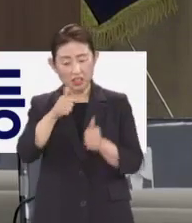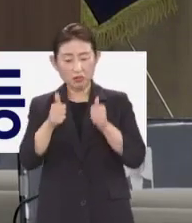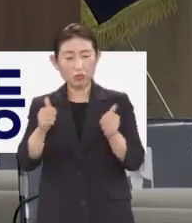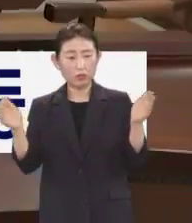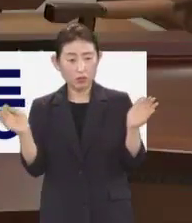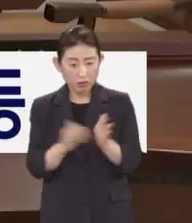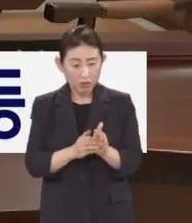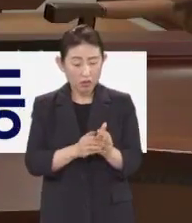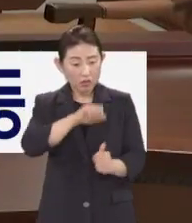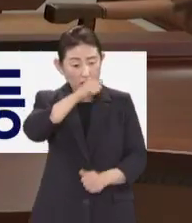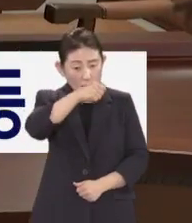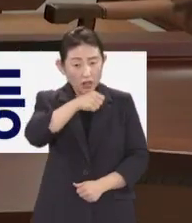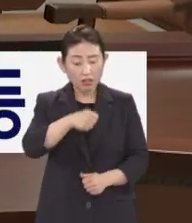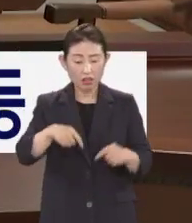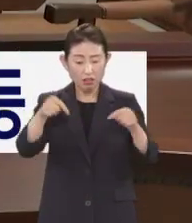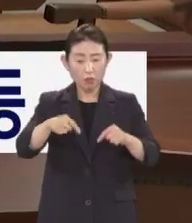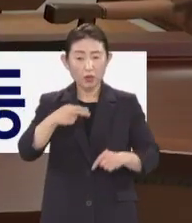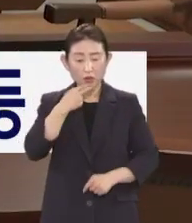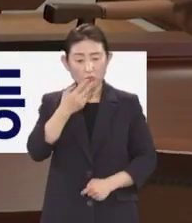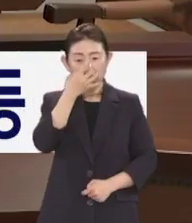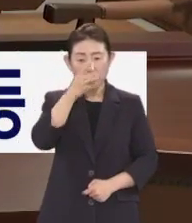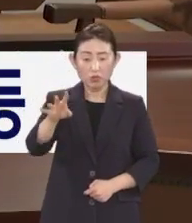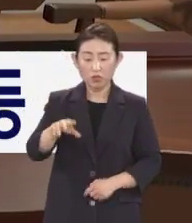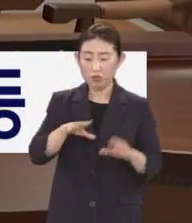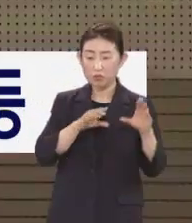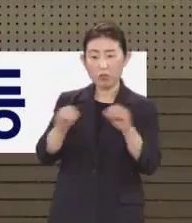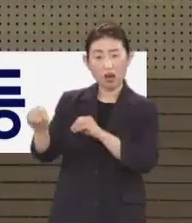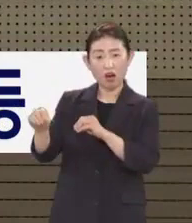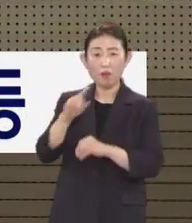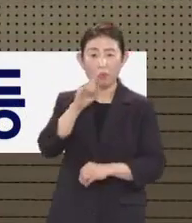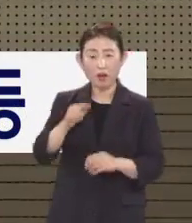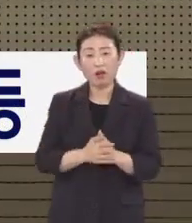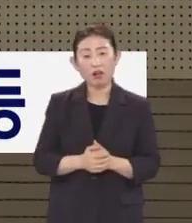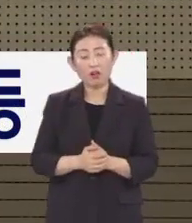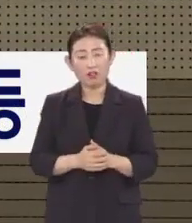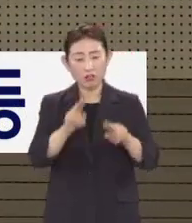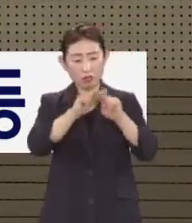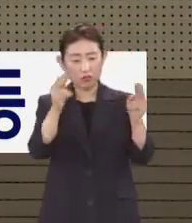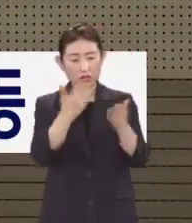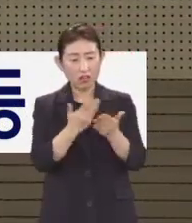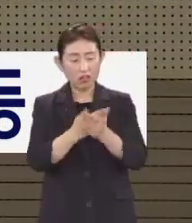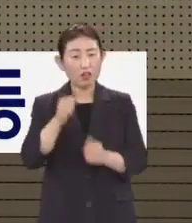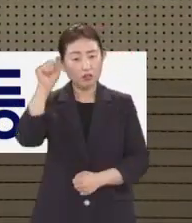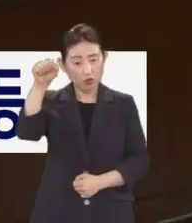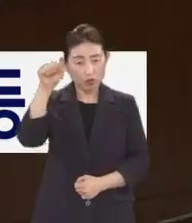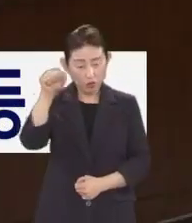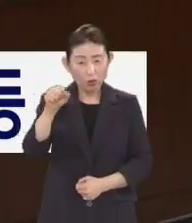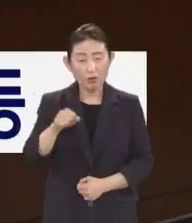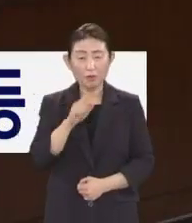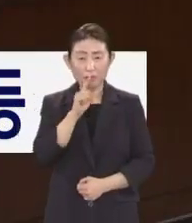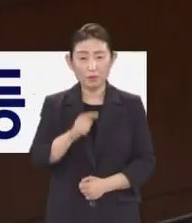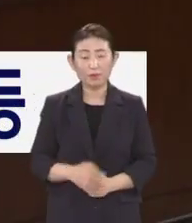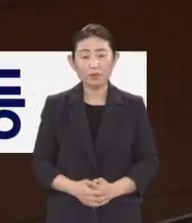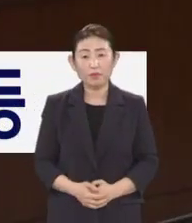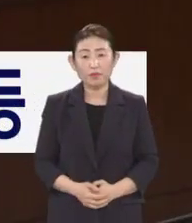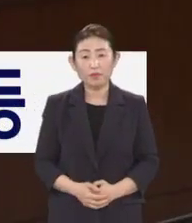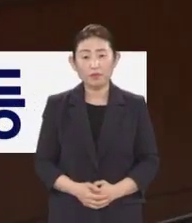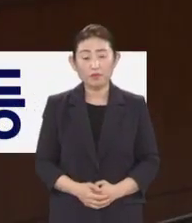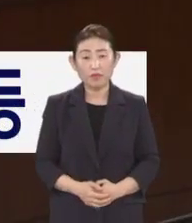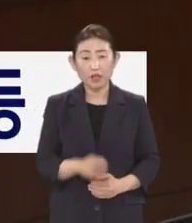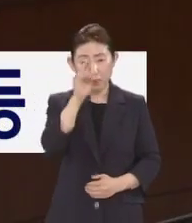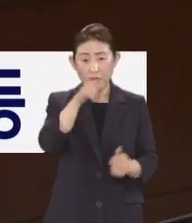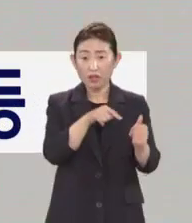끝낸 교육경비를 협의도 없이 일방적으로 중단했다며 철야 농성과 함께 원상복귀를 촉구했습니다.